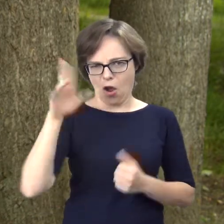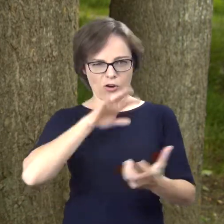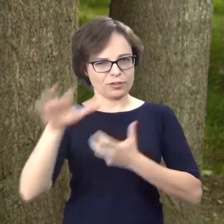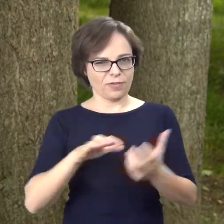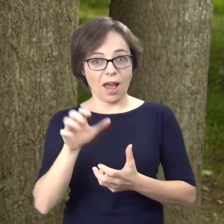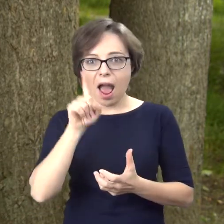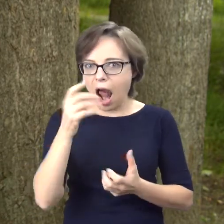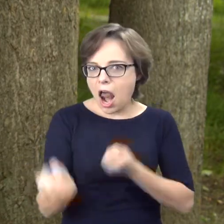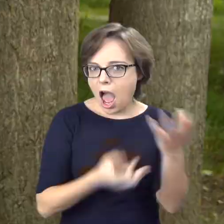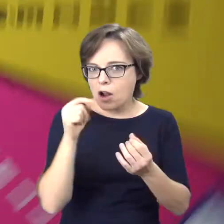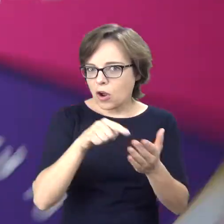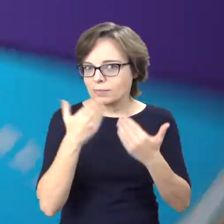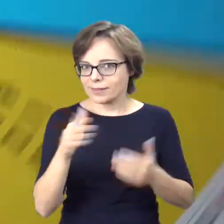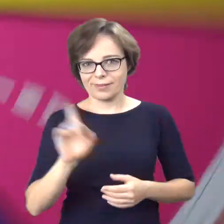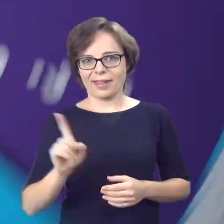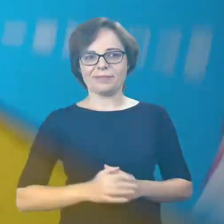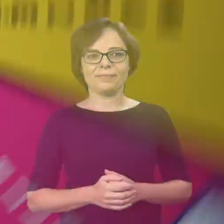świata, ale nie w żonglowaniu.